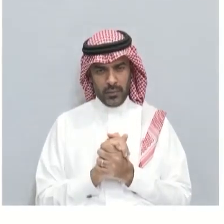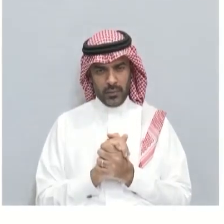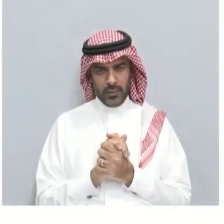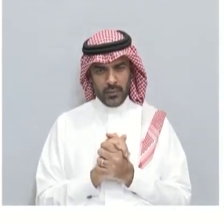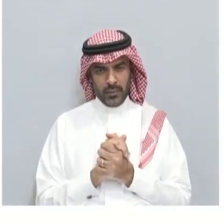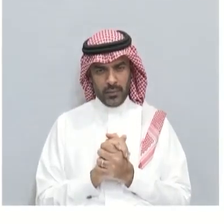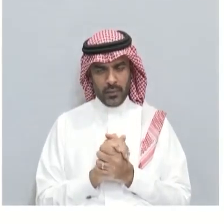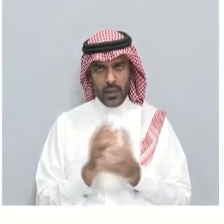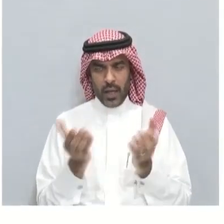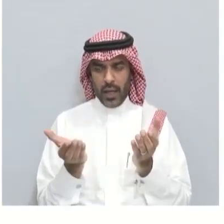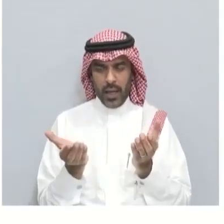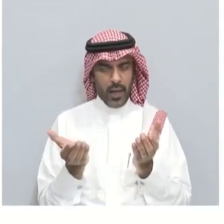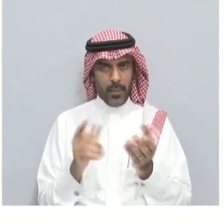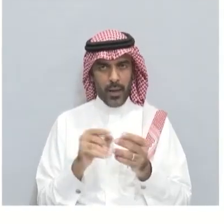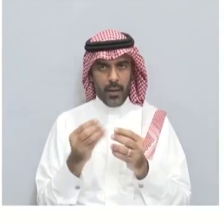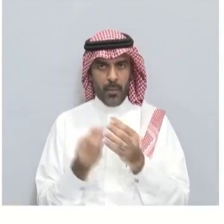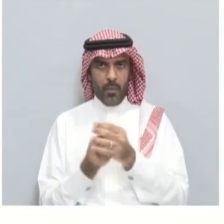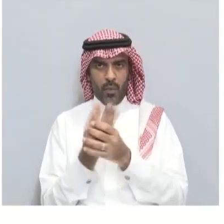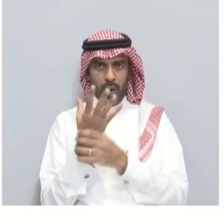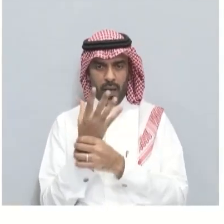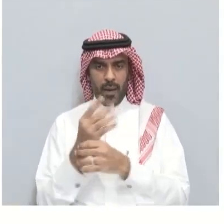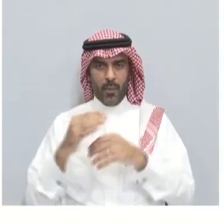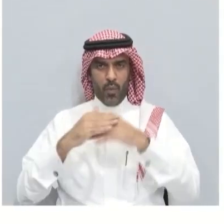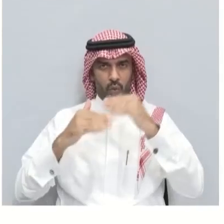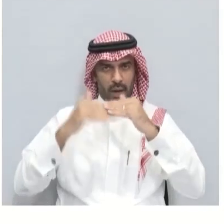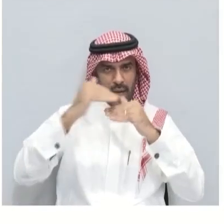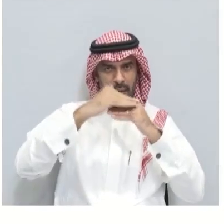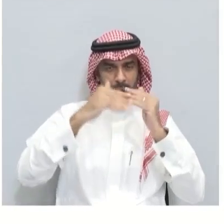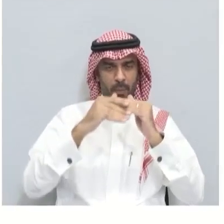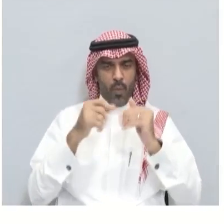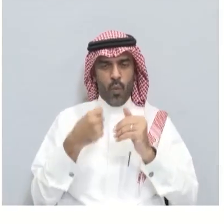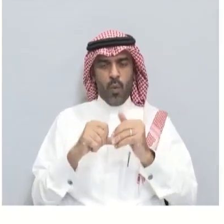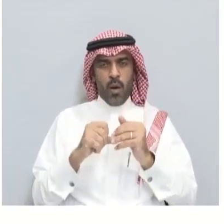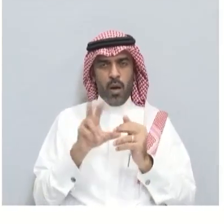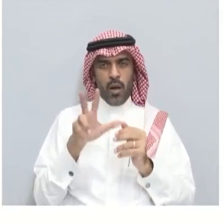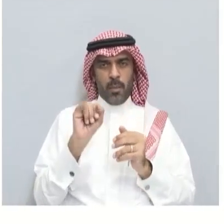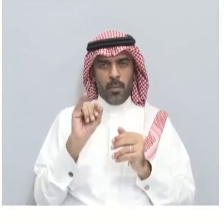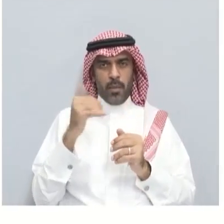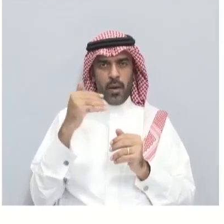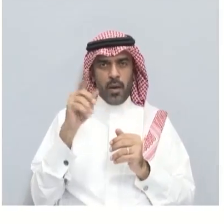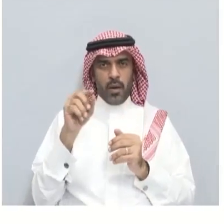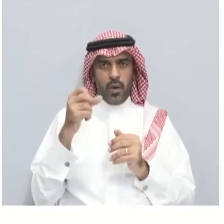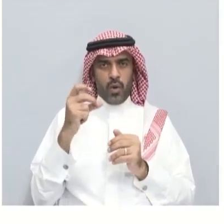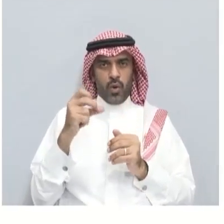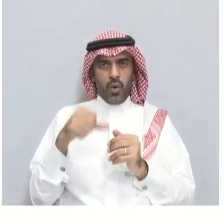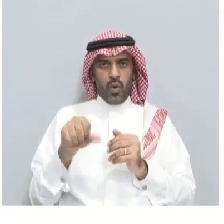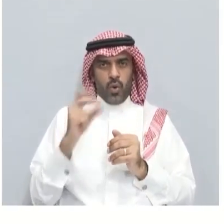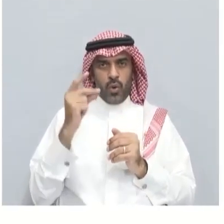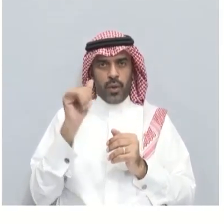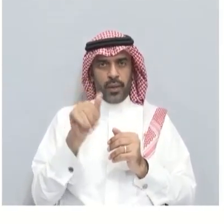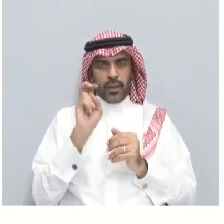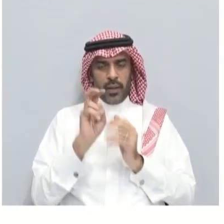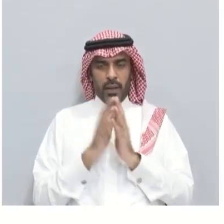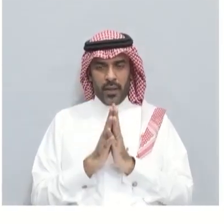والمخروط براكين مركبه تتابع ت طبقات متتابعه من اللابه والمقذوفات بينما المخروطيه عباره عن